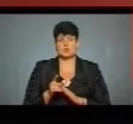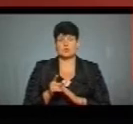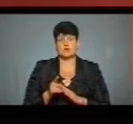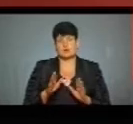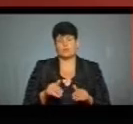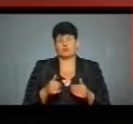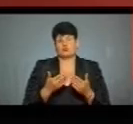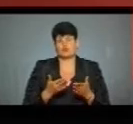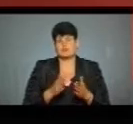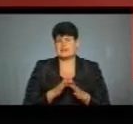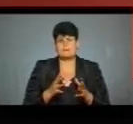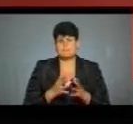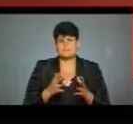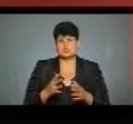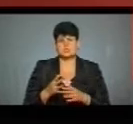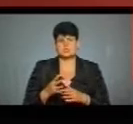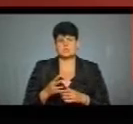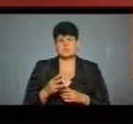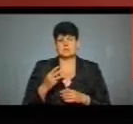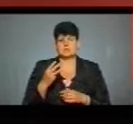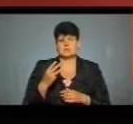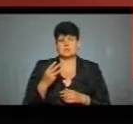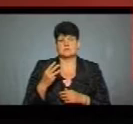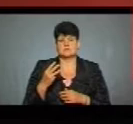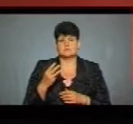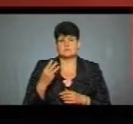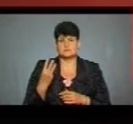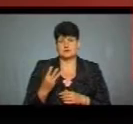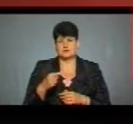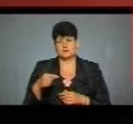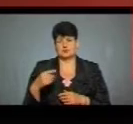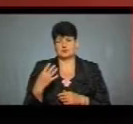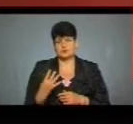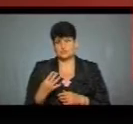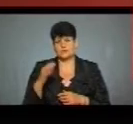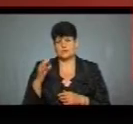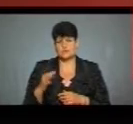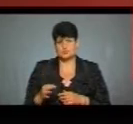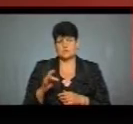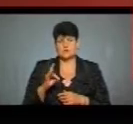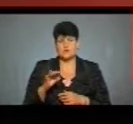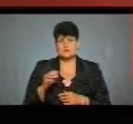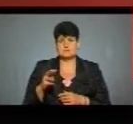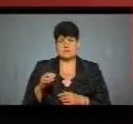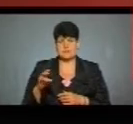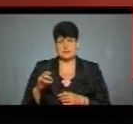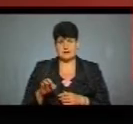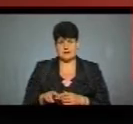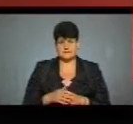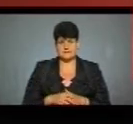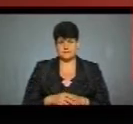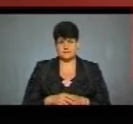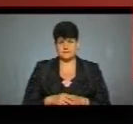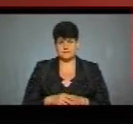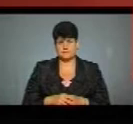вони пропонують, не більше 34% вартість розмитнення від вартості автомобіля. Пане